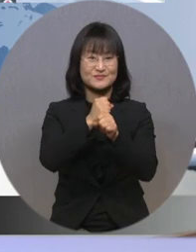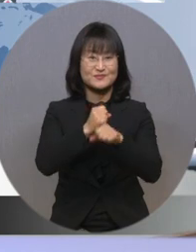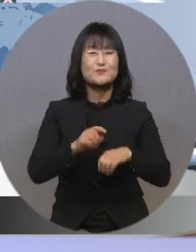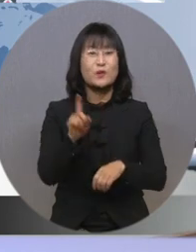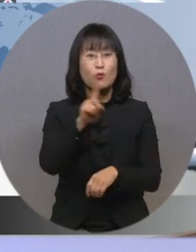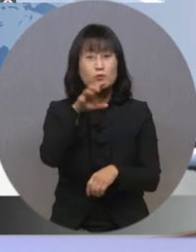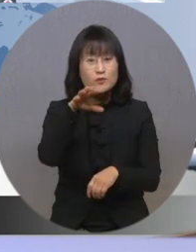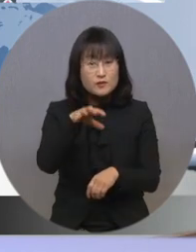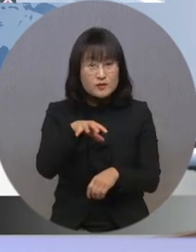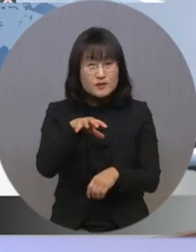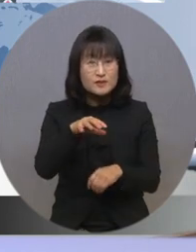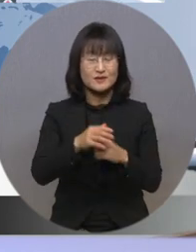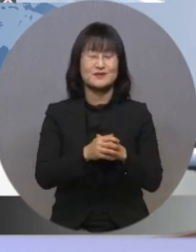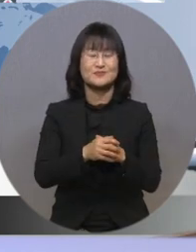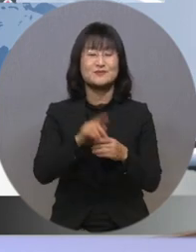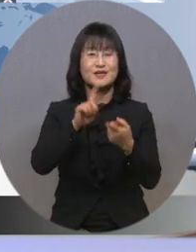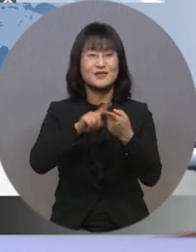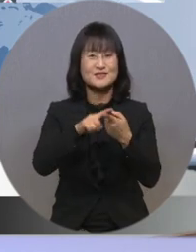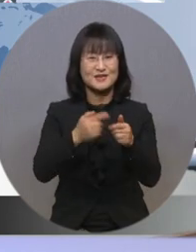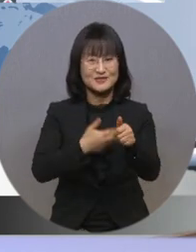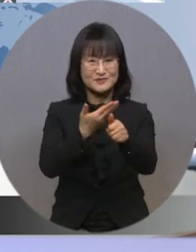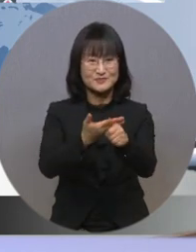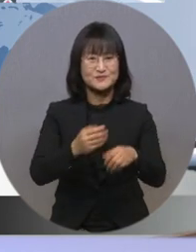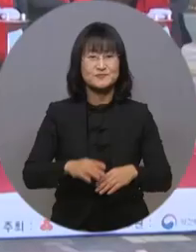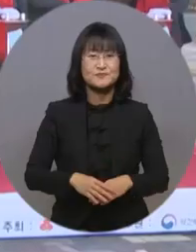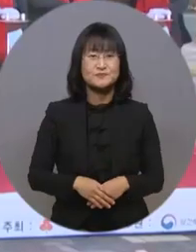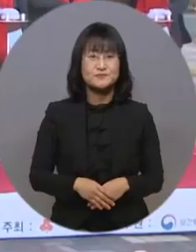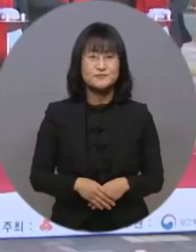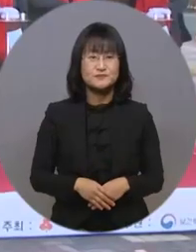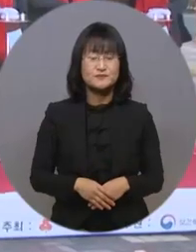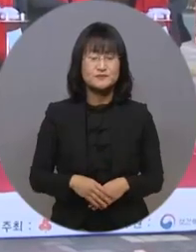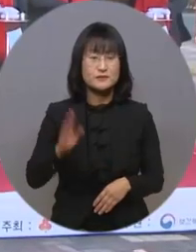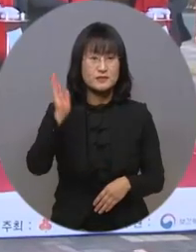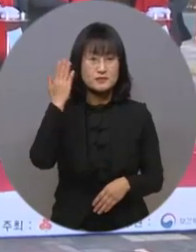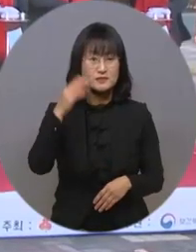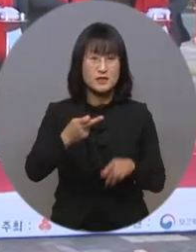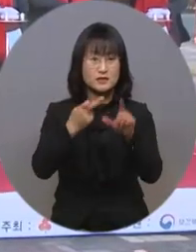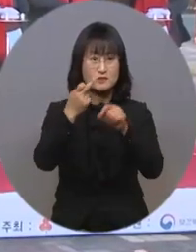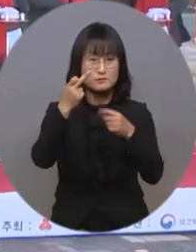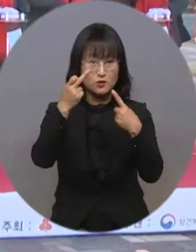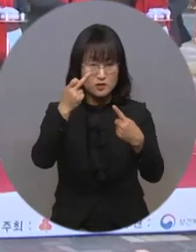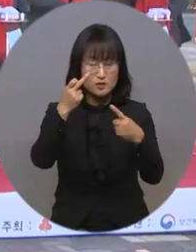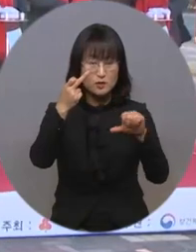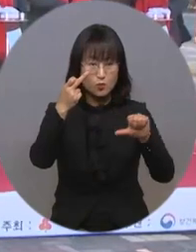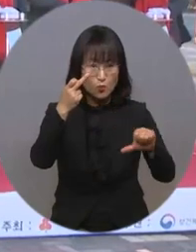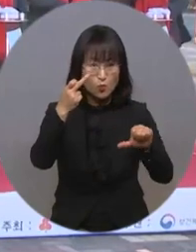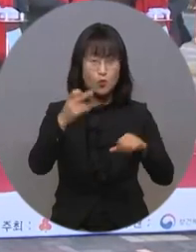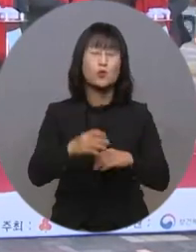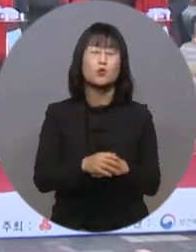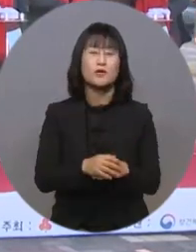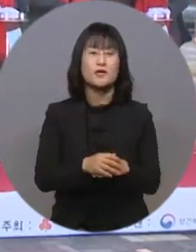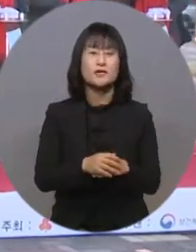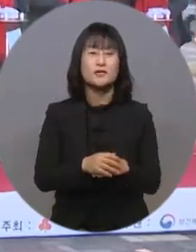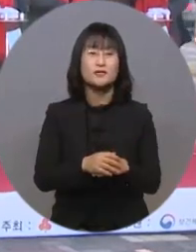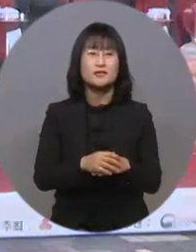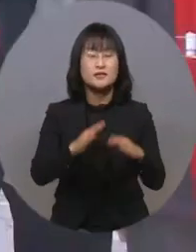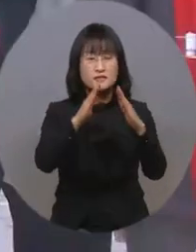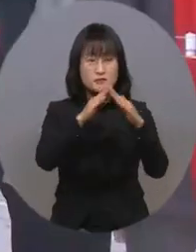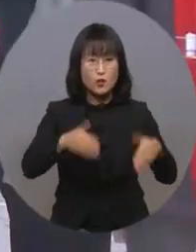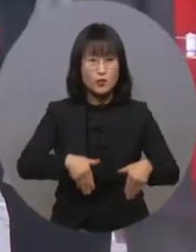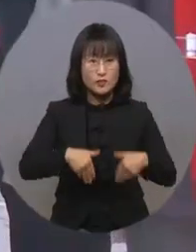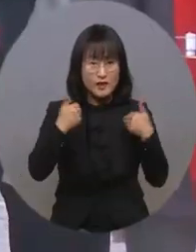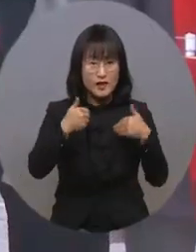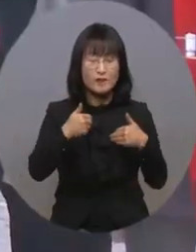있습니다. 정희현 기자가 보도합니다. 지난 12월 1일과 5일 전남도 청광장과 여수시청